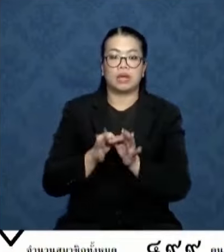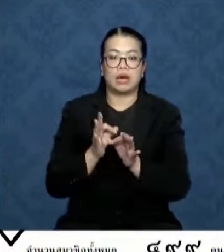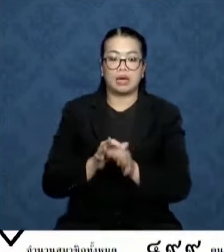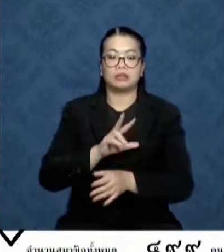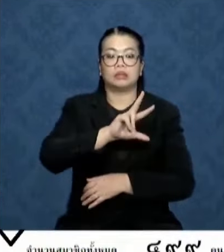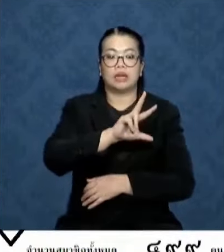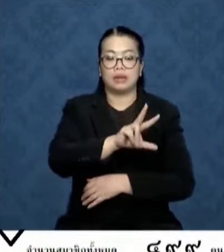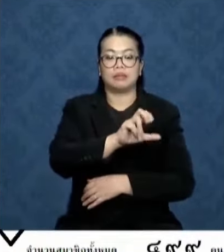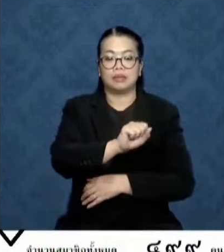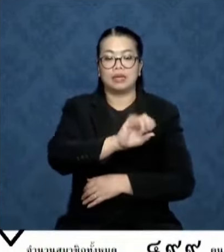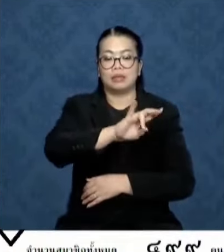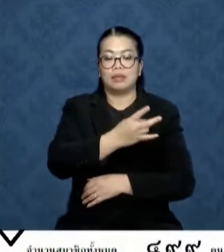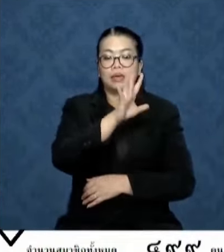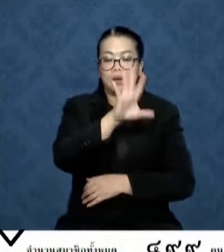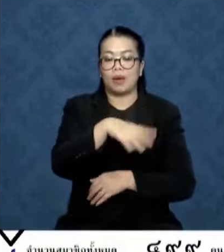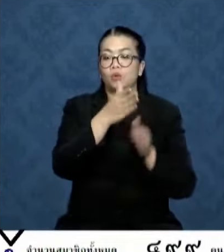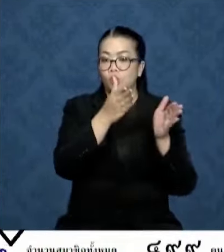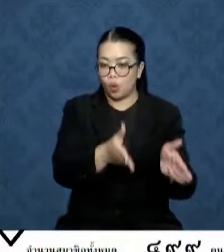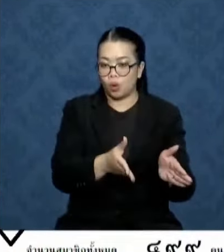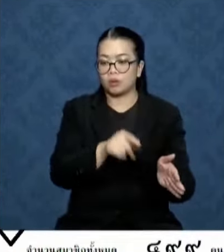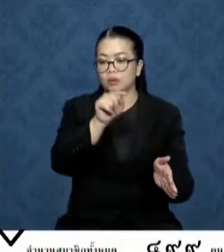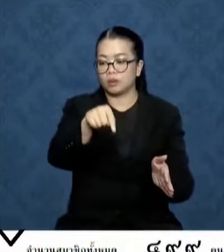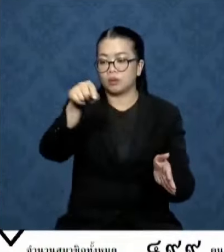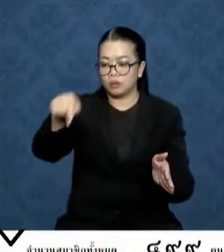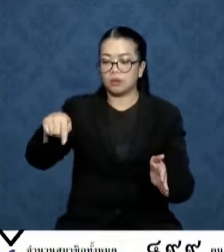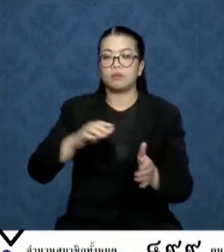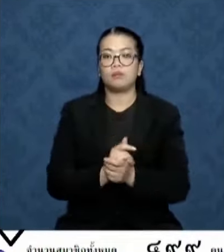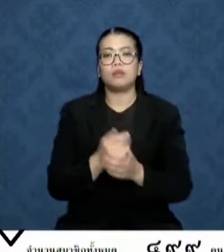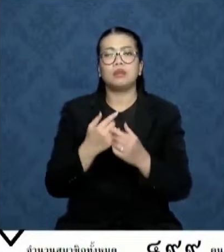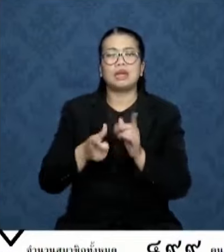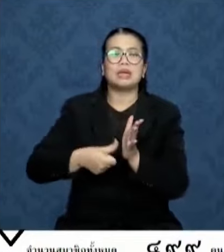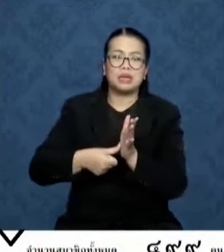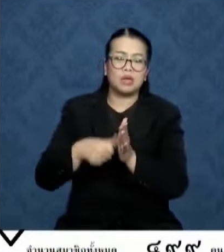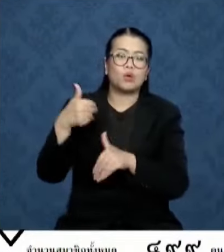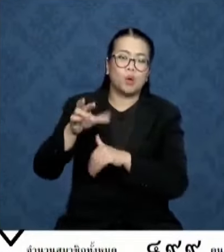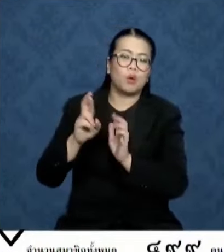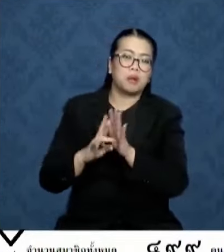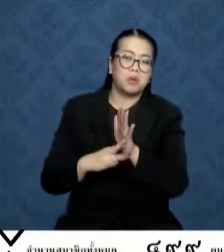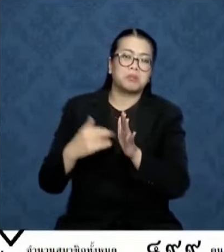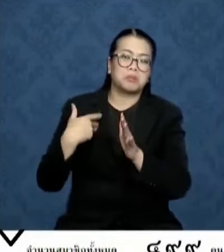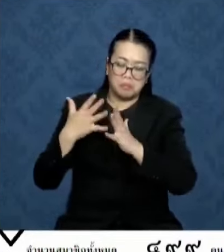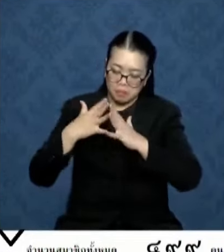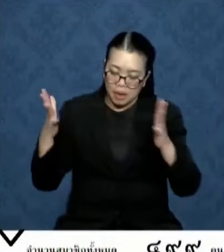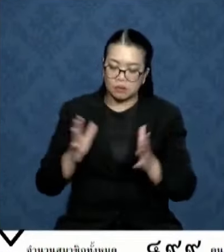75,000 คนผมเชอวจำนวลนี่นอกระบบมีมากกวานี้อีกมากครับ